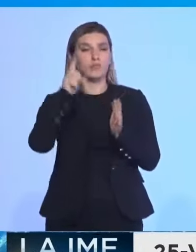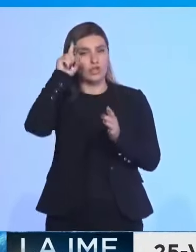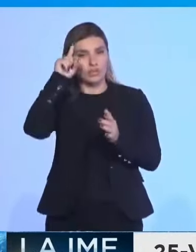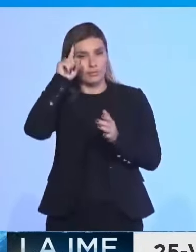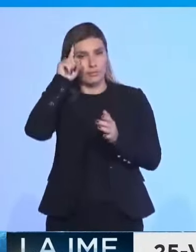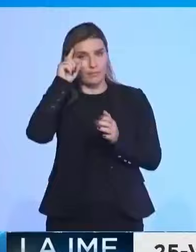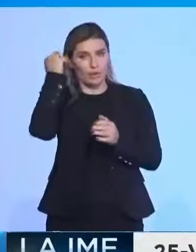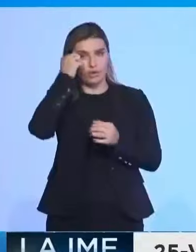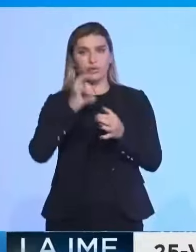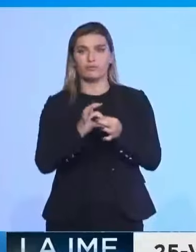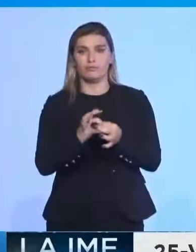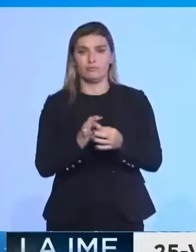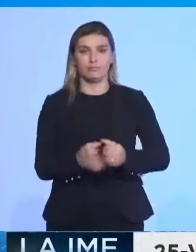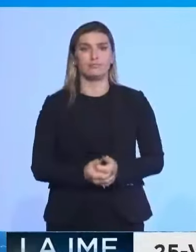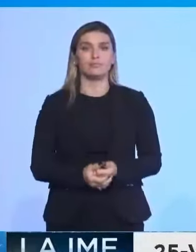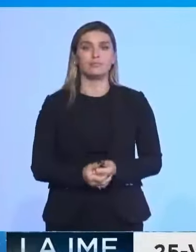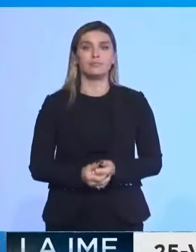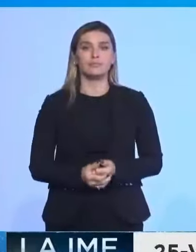shteteve.